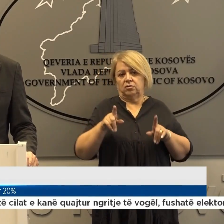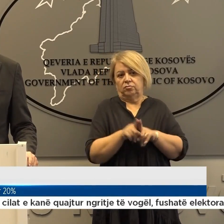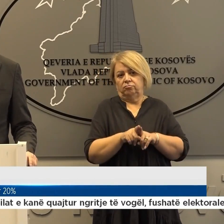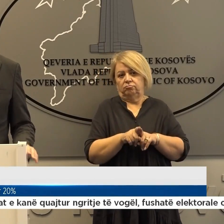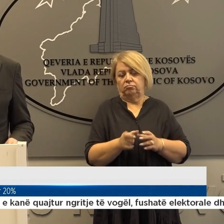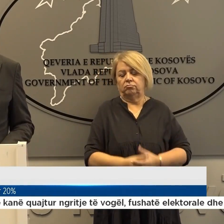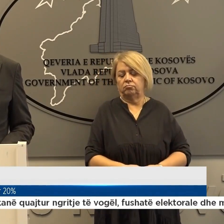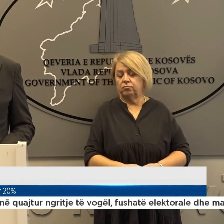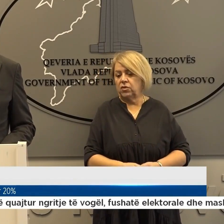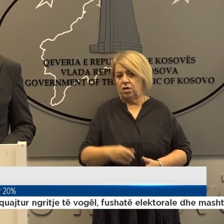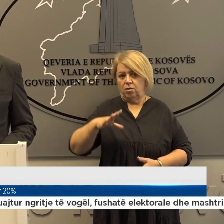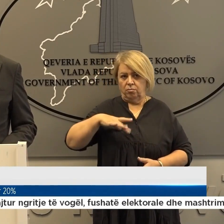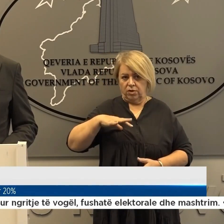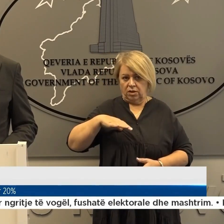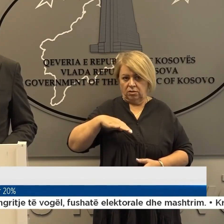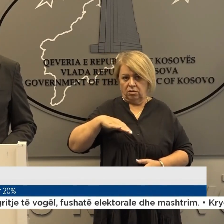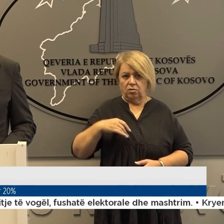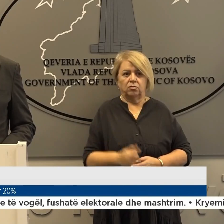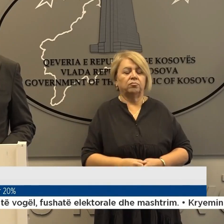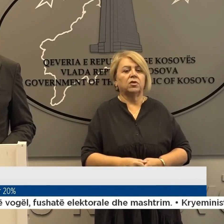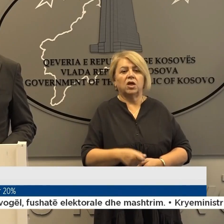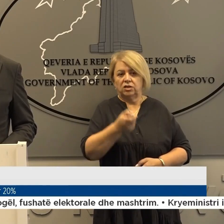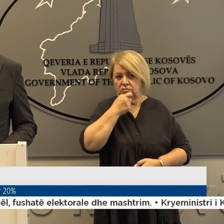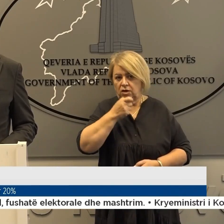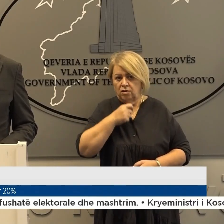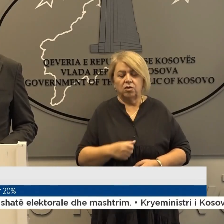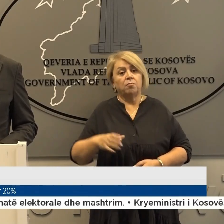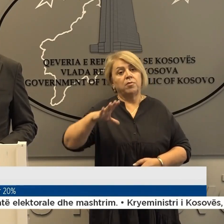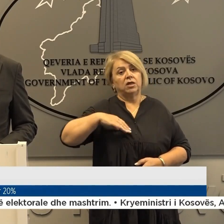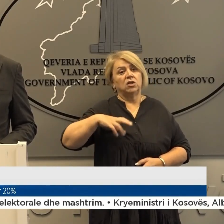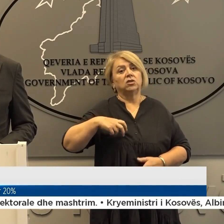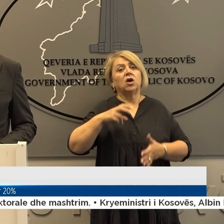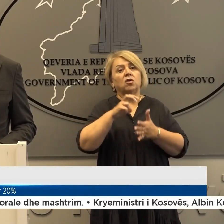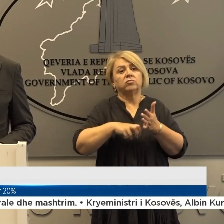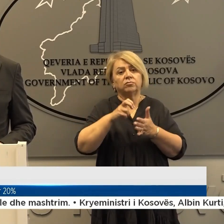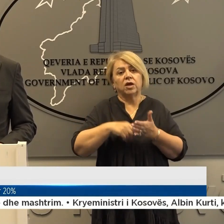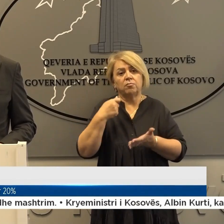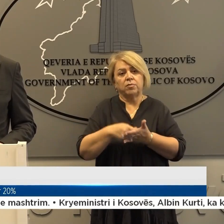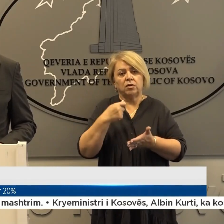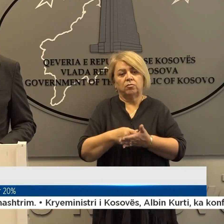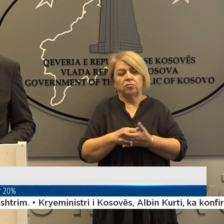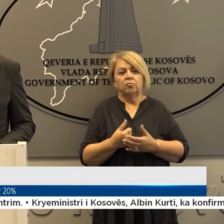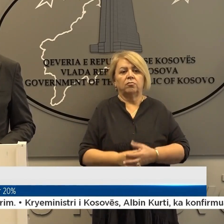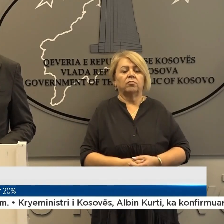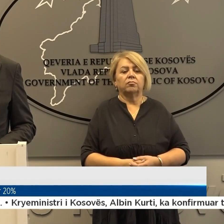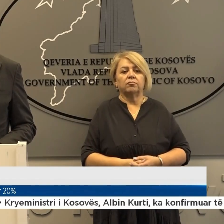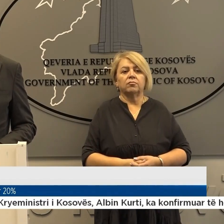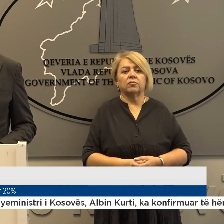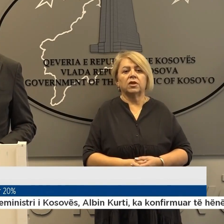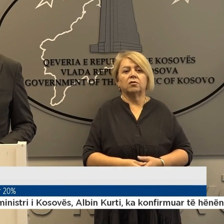vijnë. Pensioni bazik i moshës, pensioni kontribut pagues i plot dhe